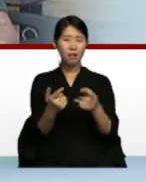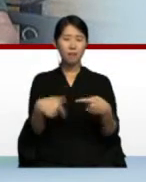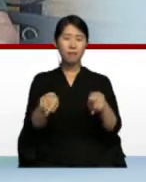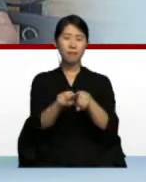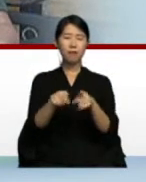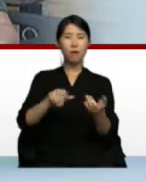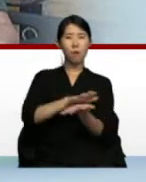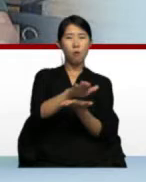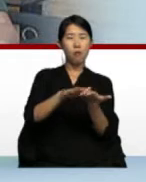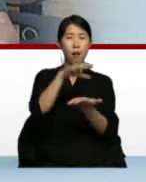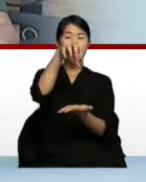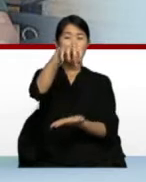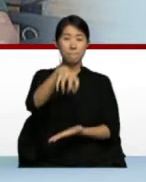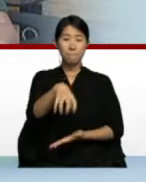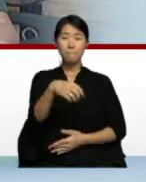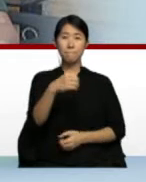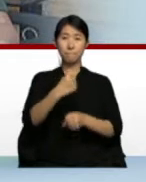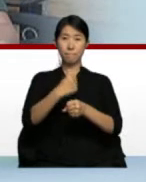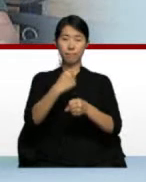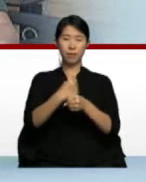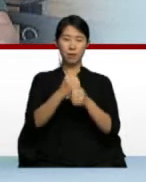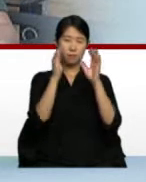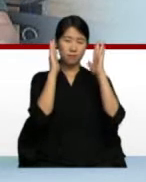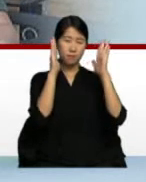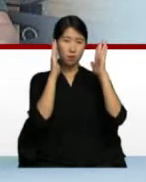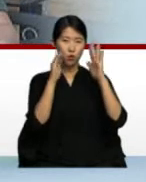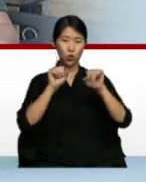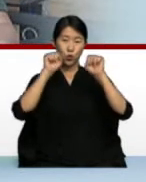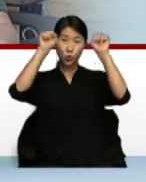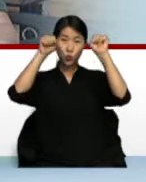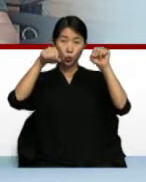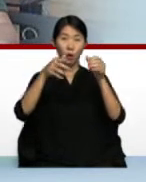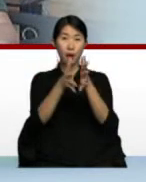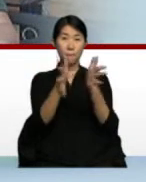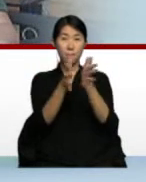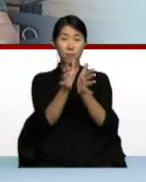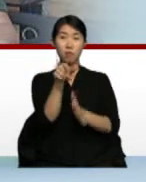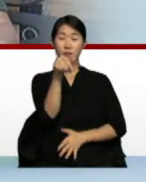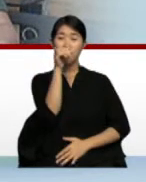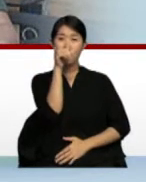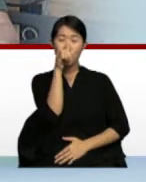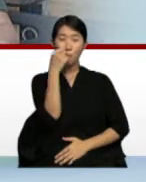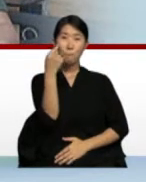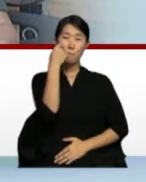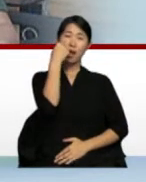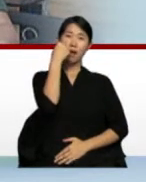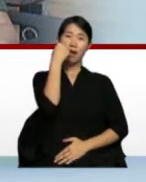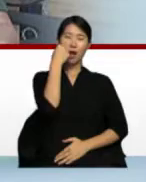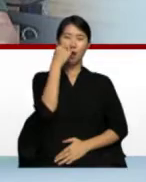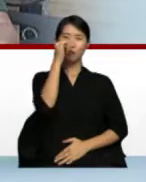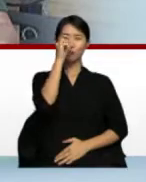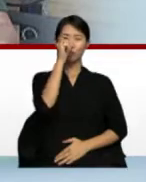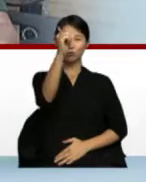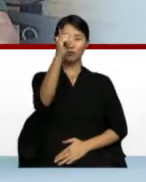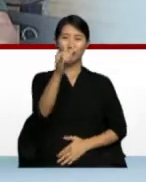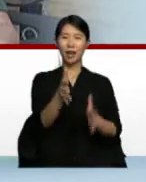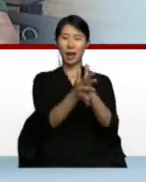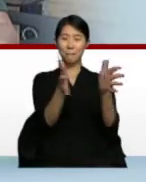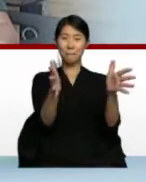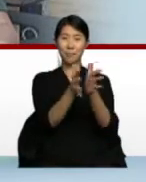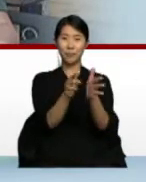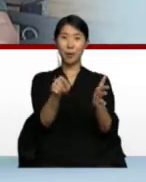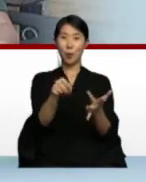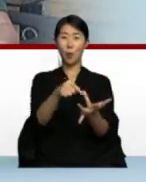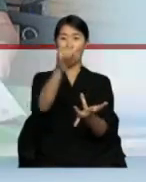공간을 만들어 강의도 듣고 운동도 하는 아파트가 눈길을 끌고 있습니다. 우수 아파트 단지로 꼽혀 서울시 상도